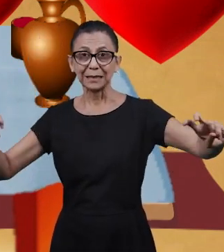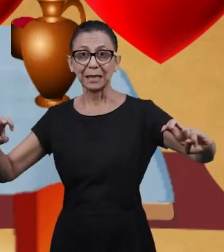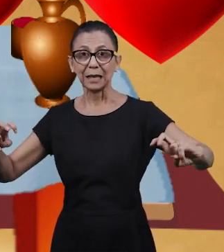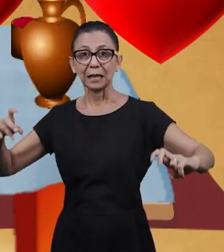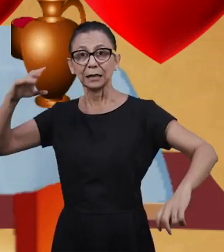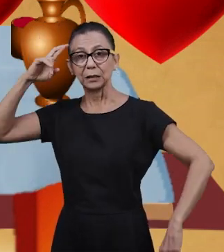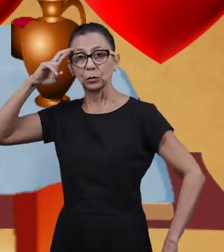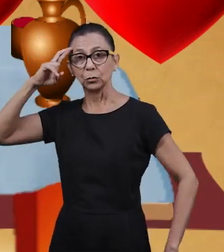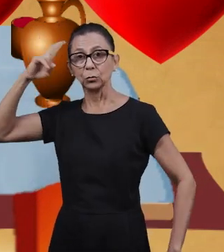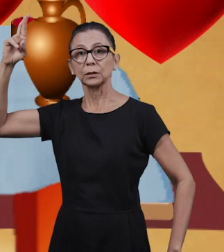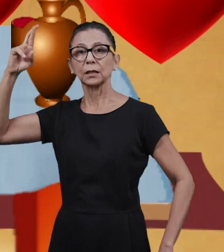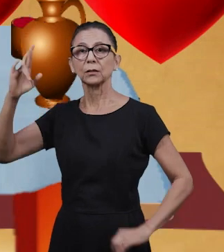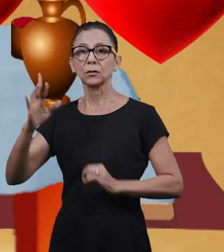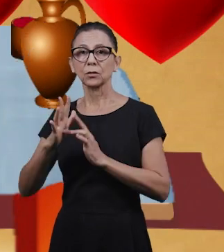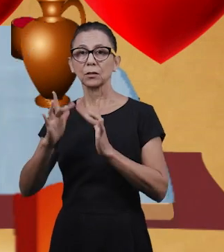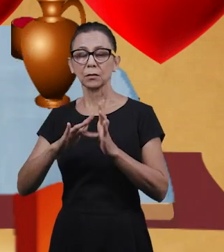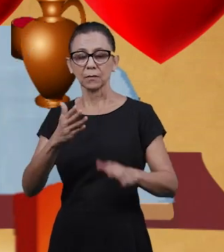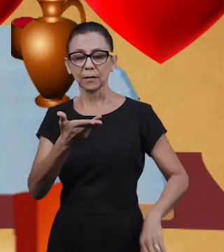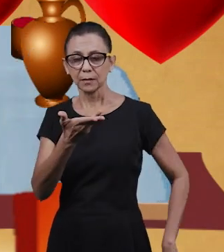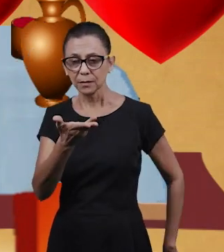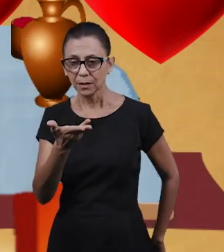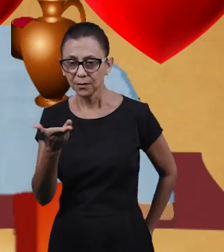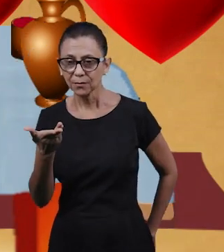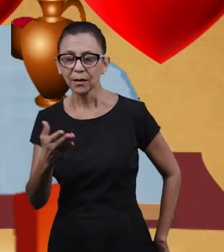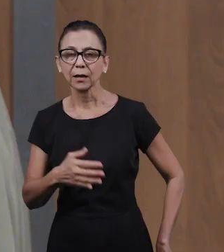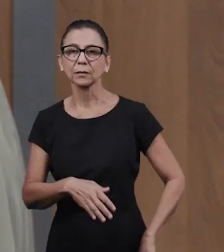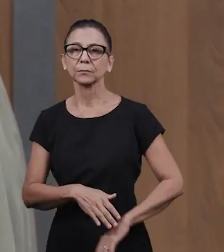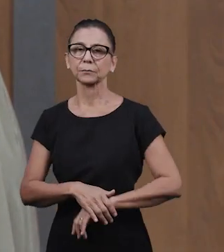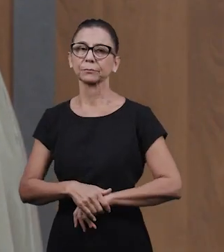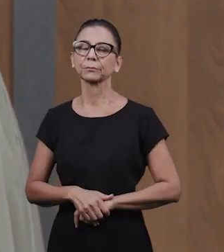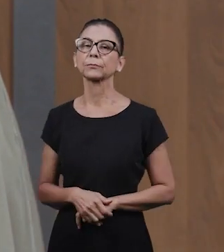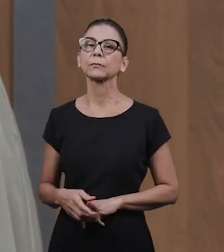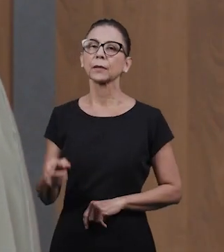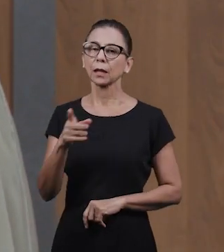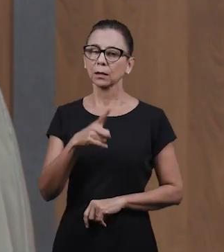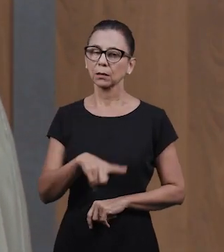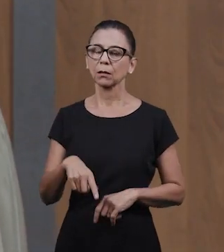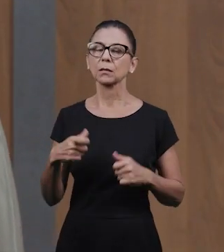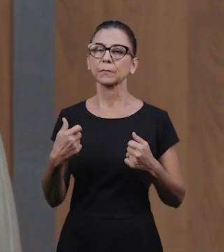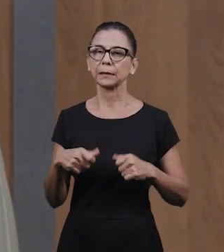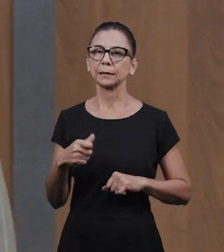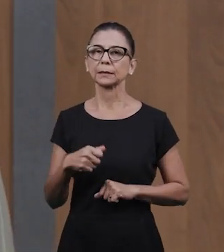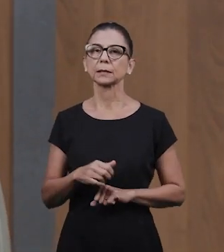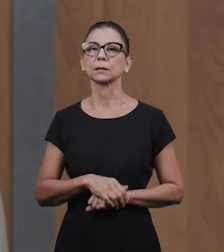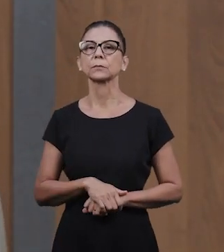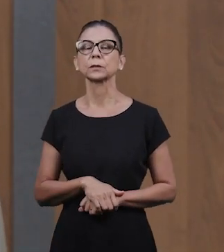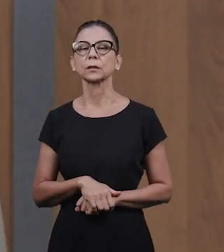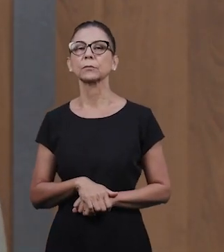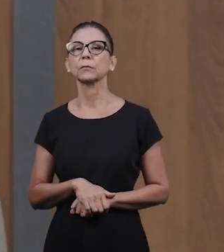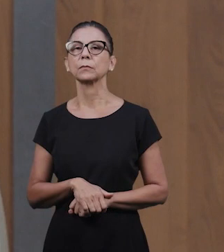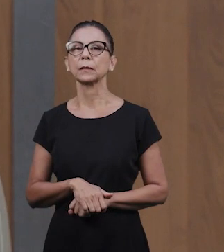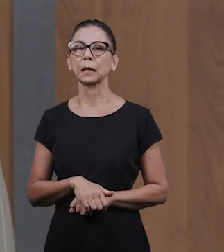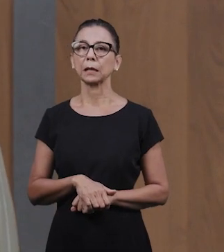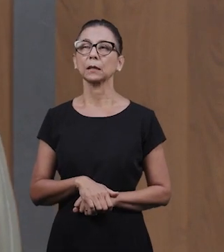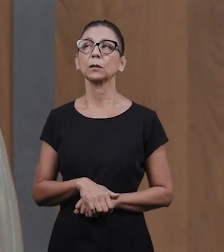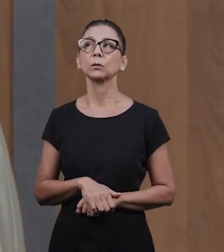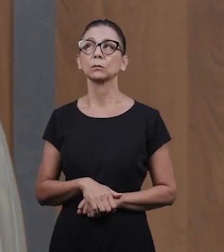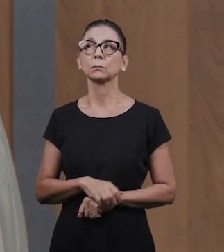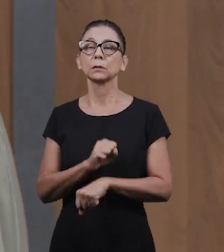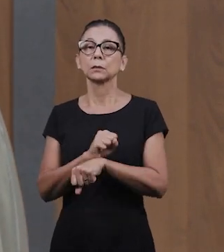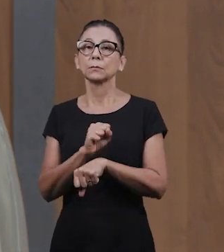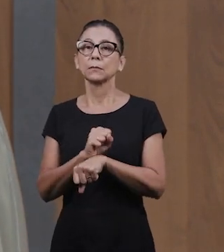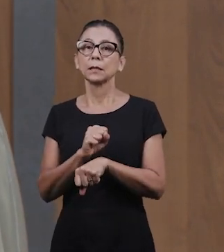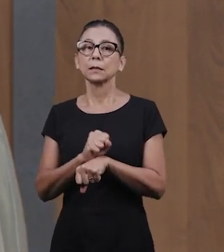avons besoin d'être comme ces serviteurs qui attendaient son Seigneur. Ils étaient serviteurs